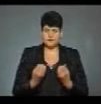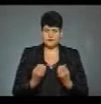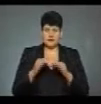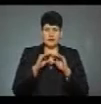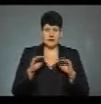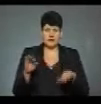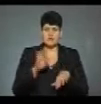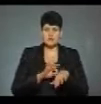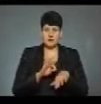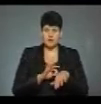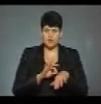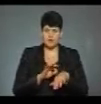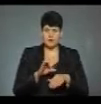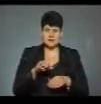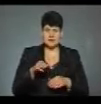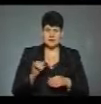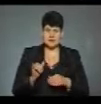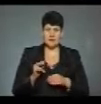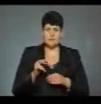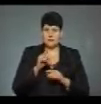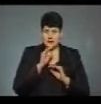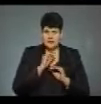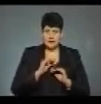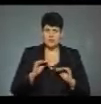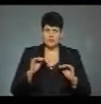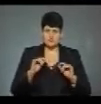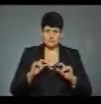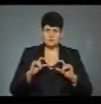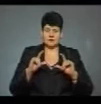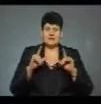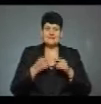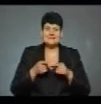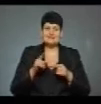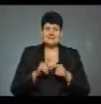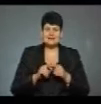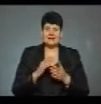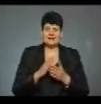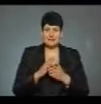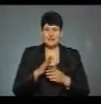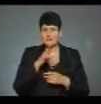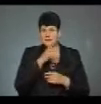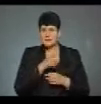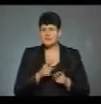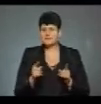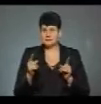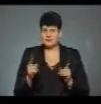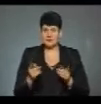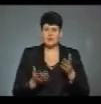рівень захворюваності потихеньку зростає, це є в силу сезонності.